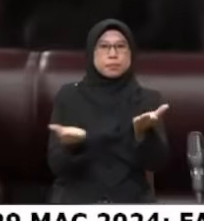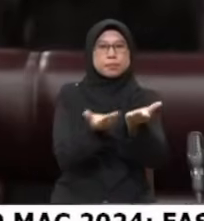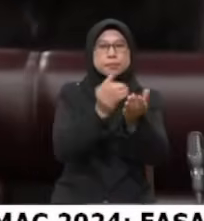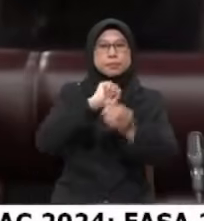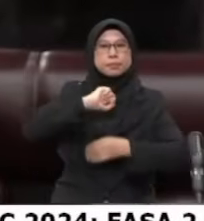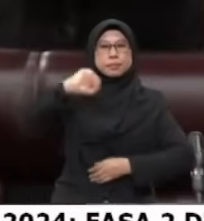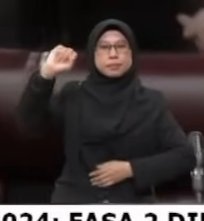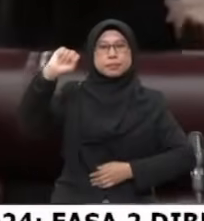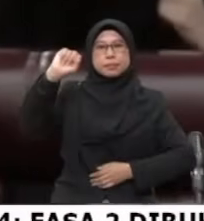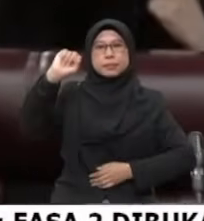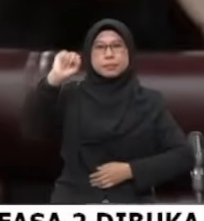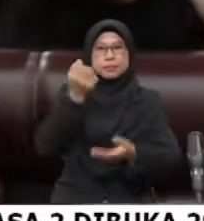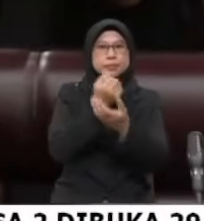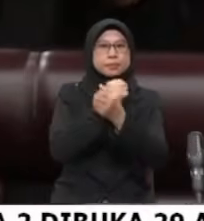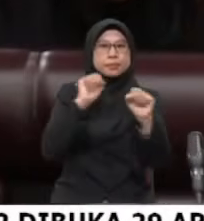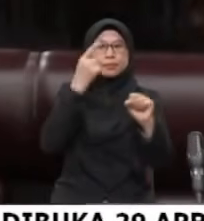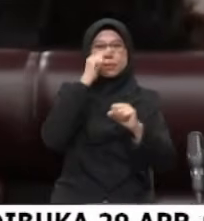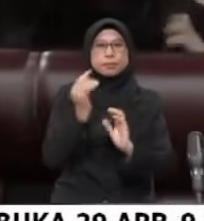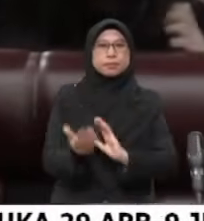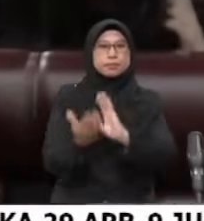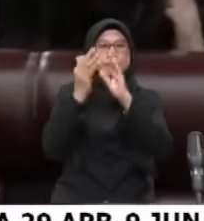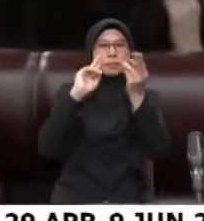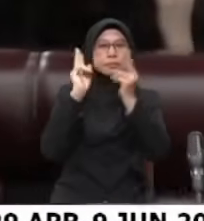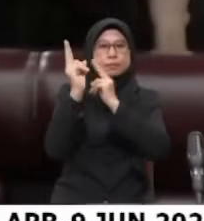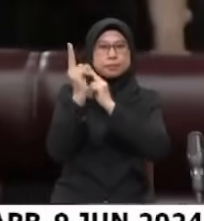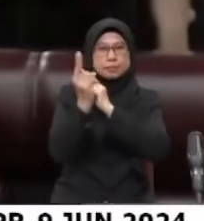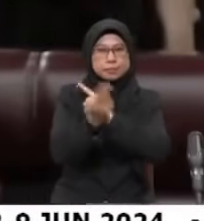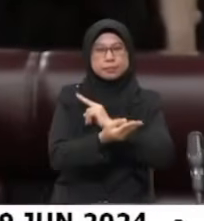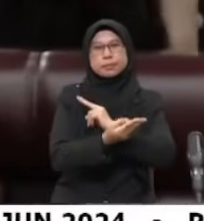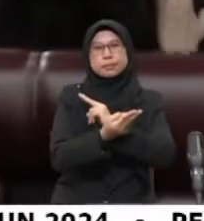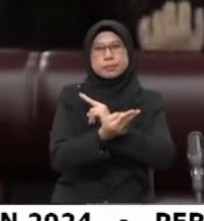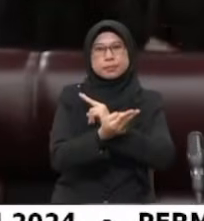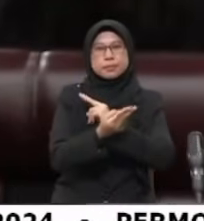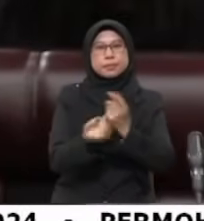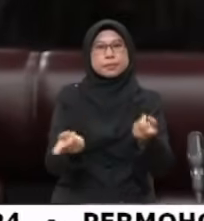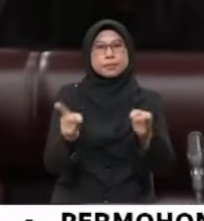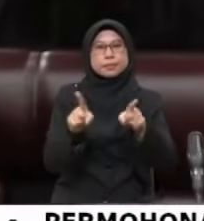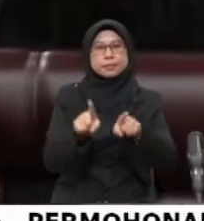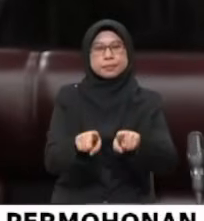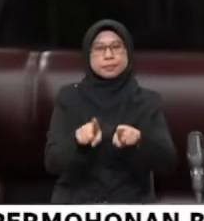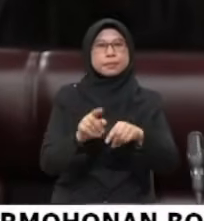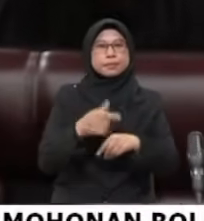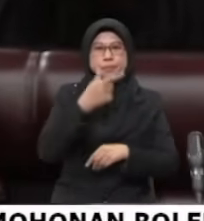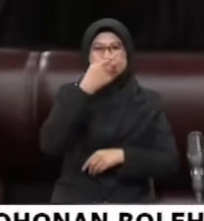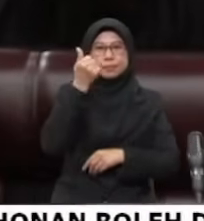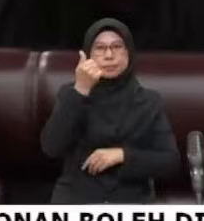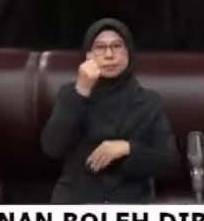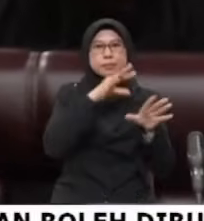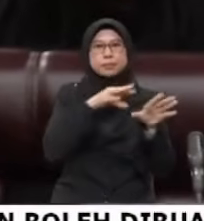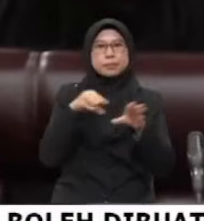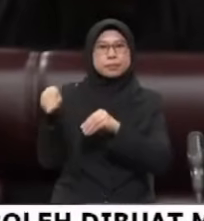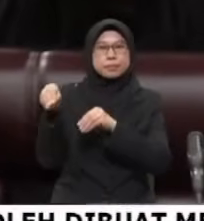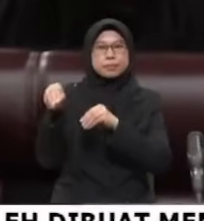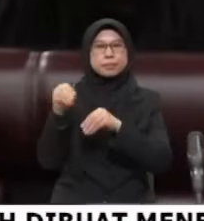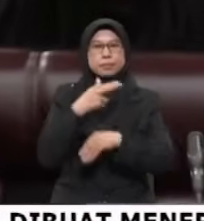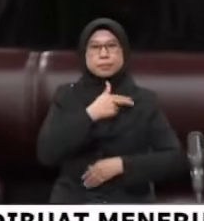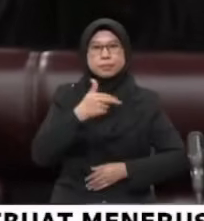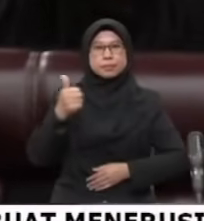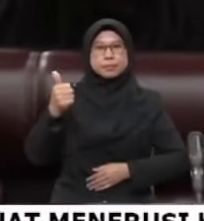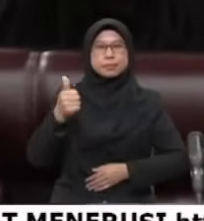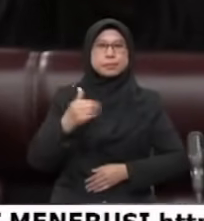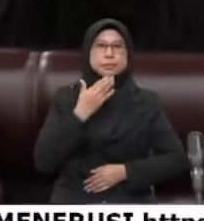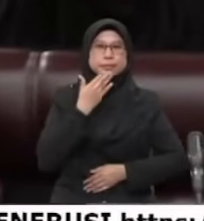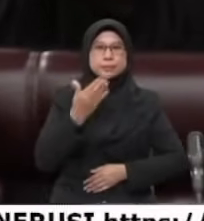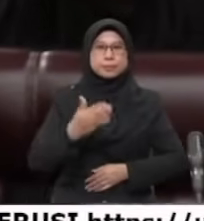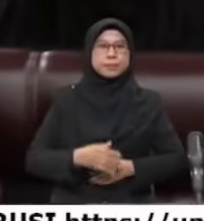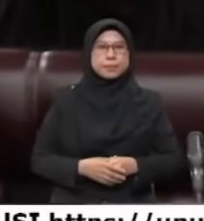Sabah dalam persediaan menghadapi perubahan-perubahan yang bakal berlaku berikutan perpindahan ibuota Indonesia sekian